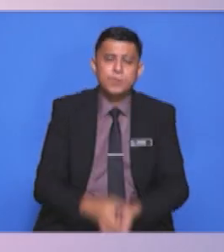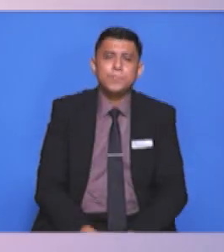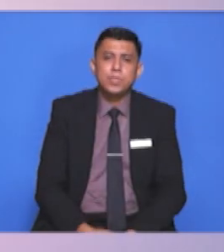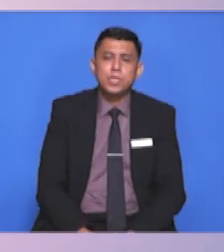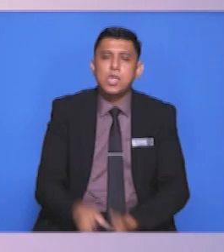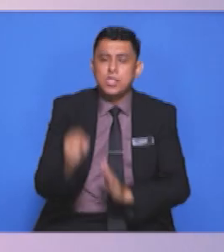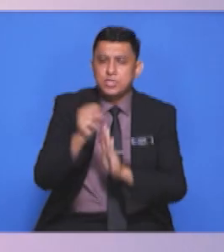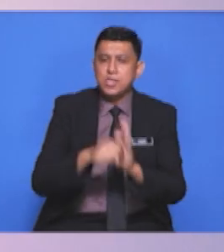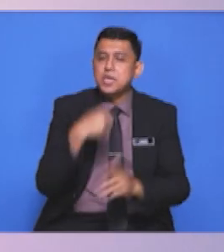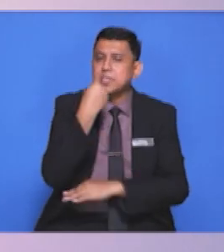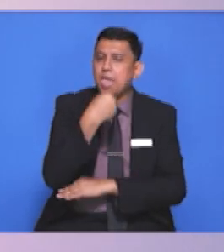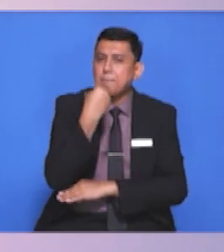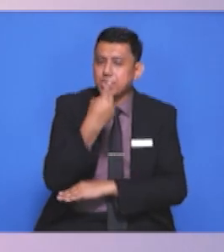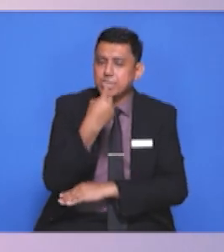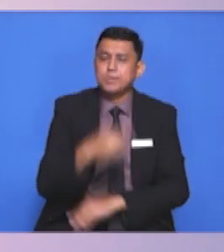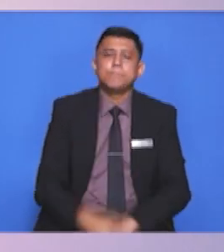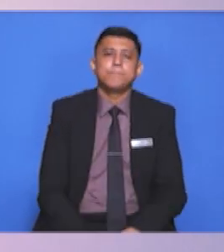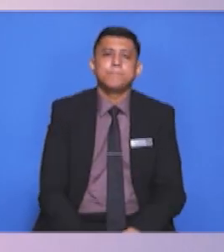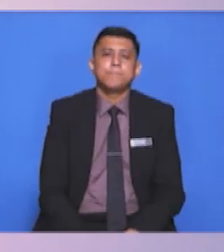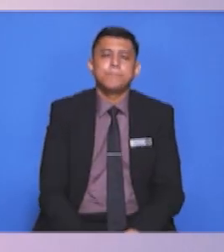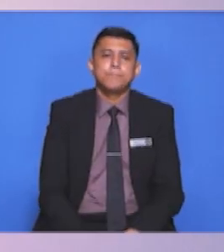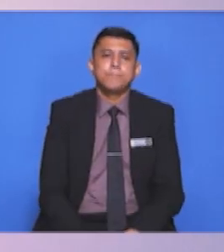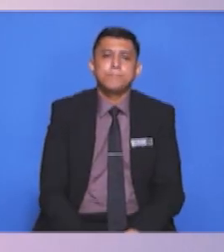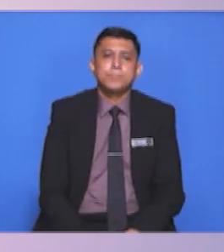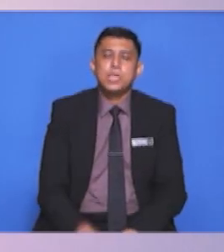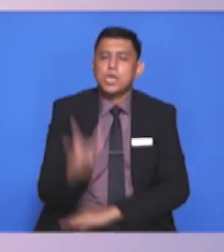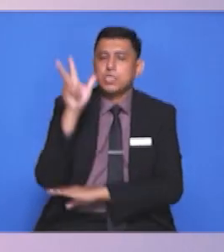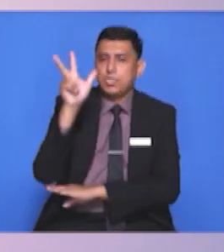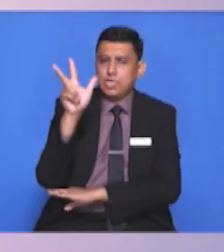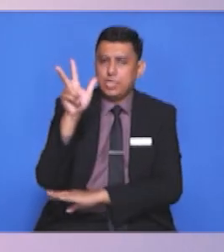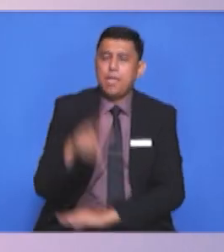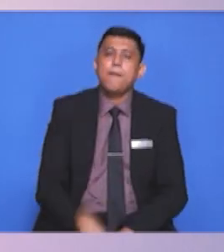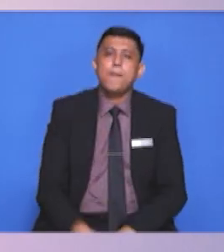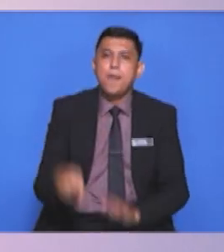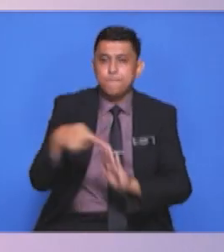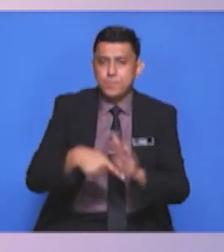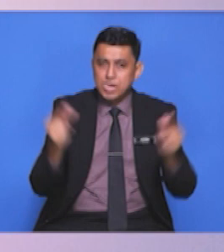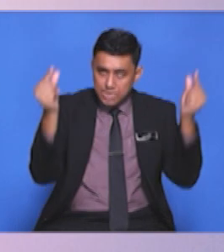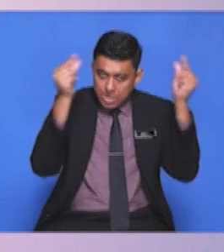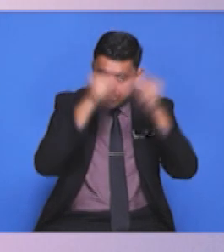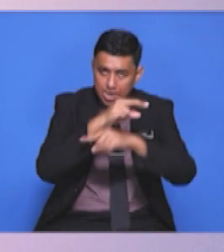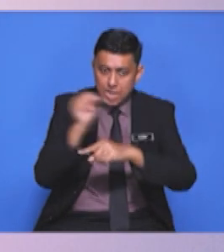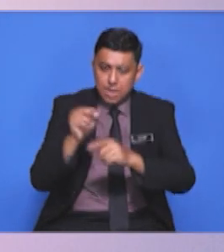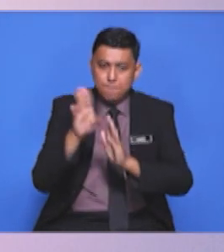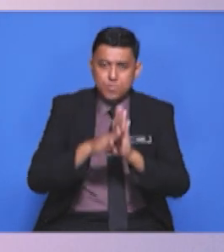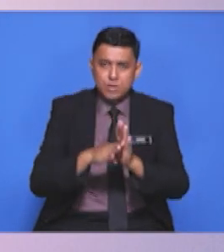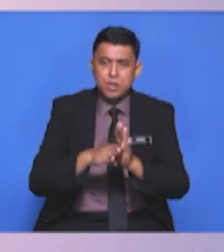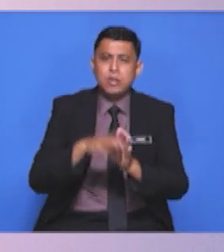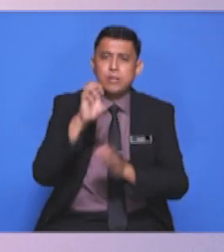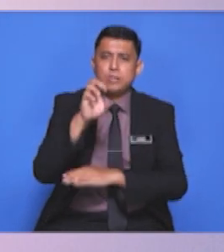contohnya sesiapa ketiga penggandaan